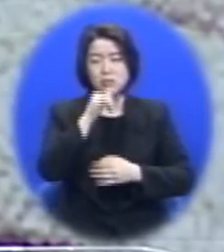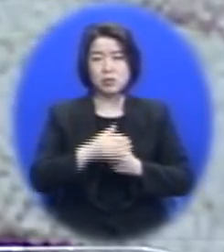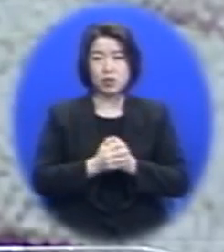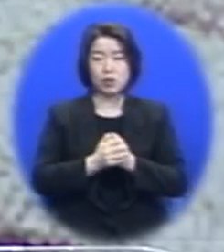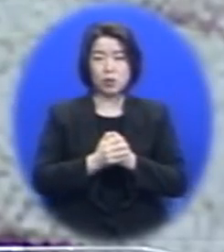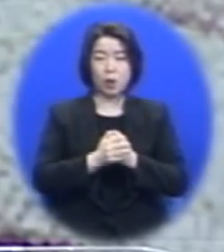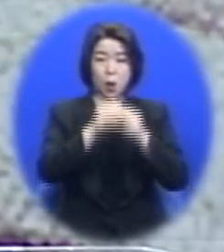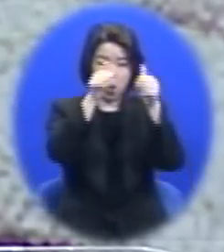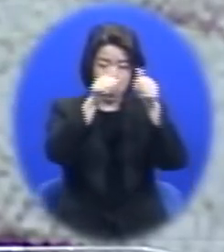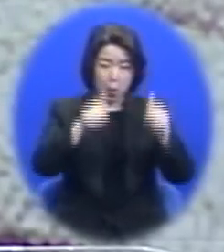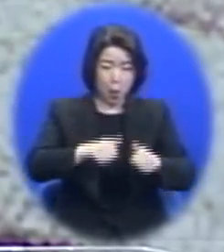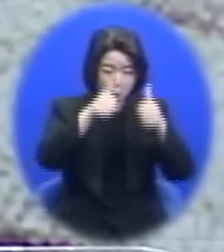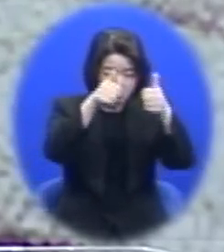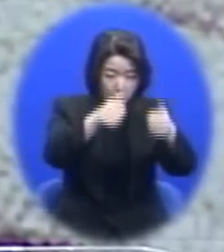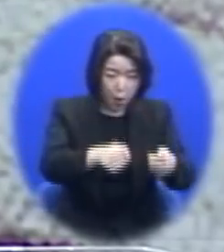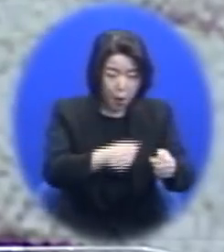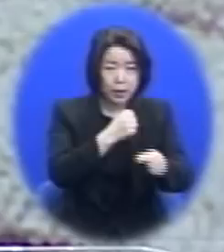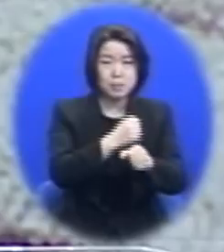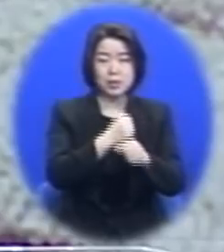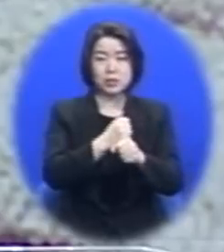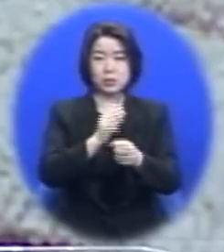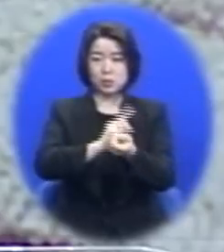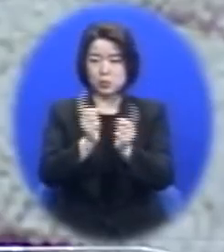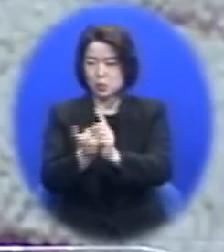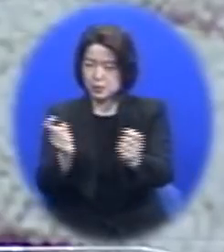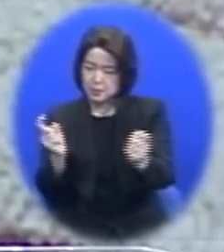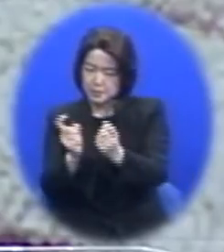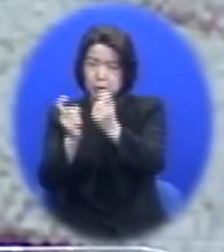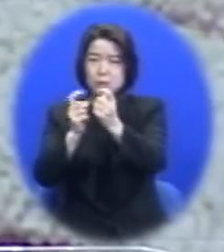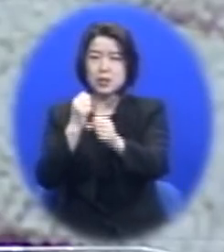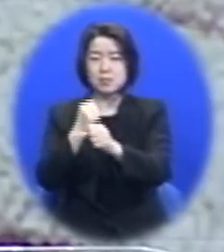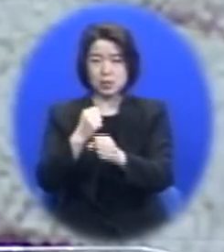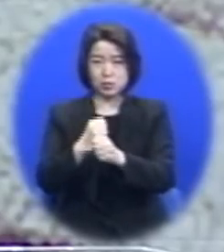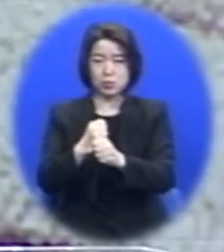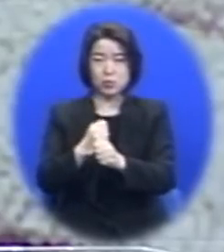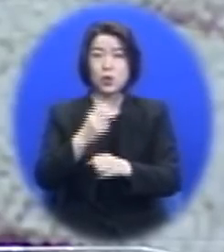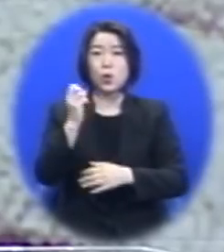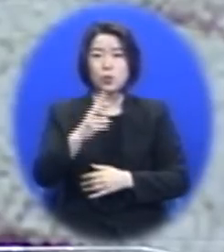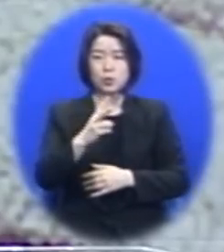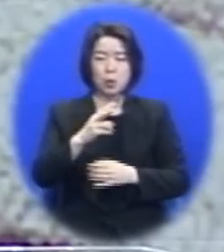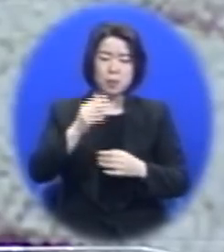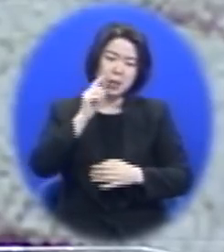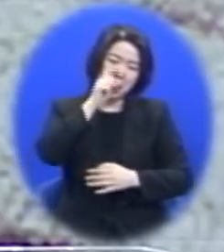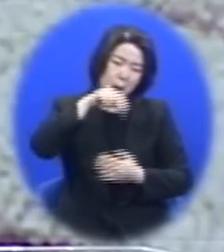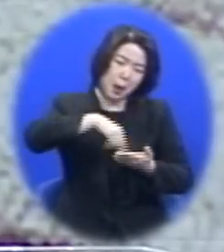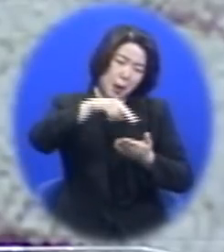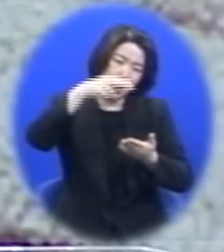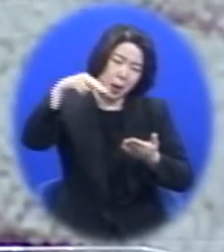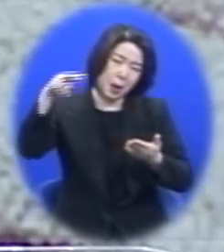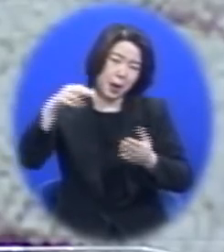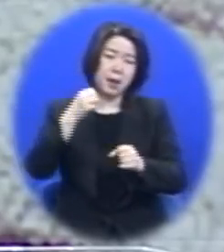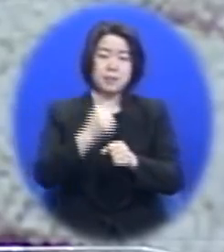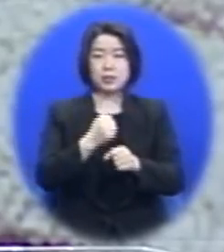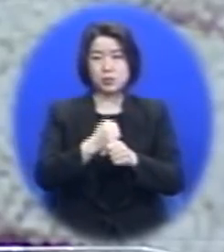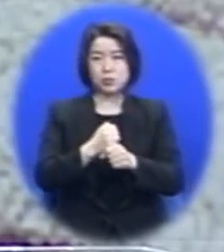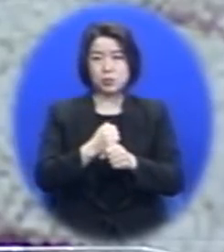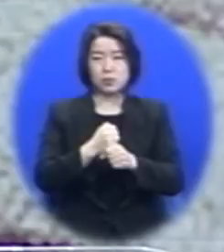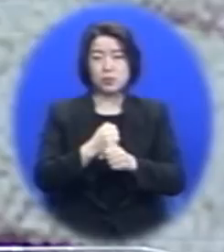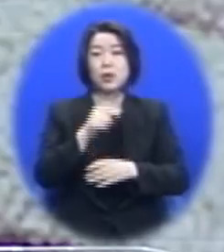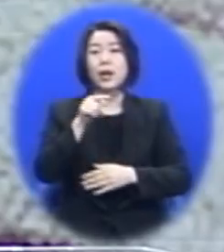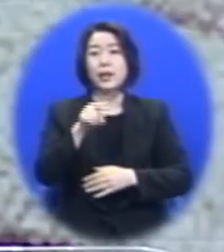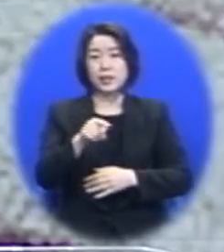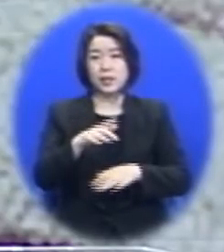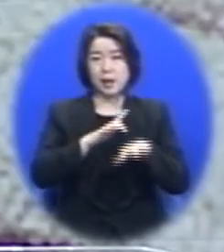우상숭배 하게 만들고 서로 싸우게 만들고 그리고 방탕하게 만들 이것이